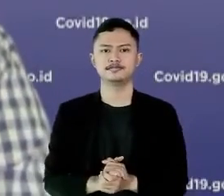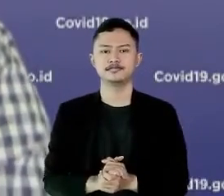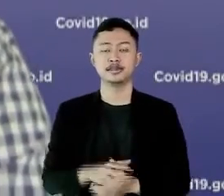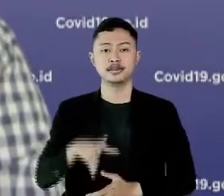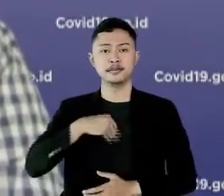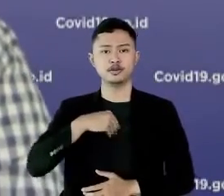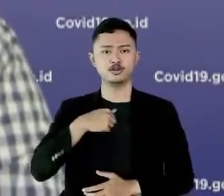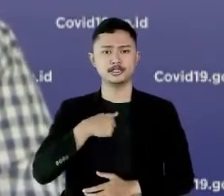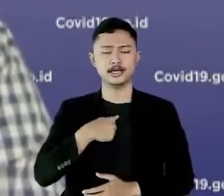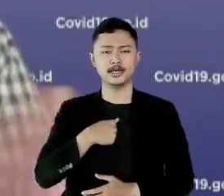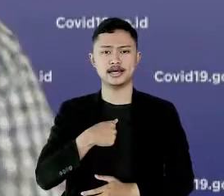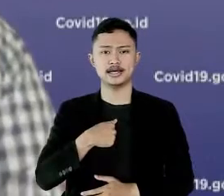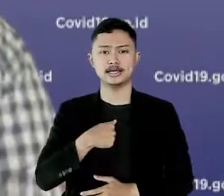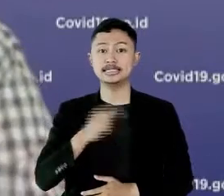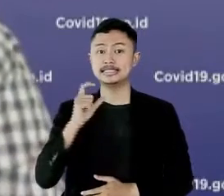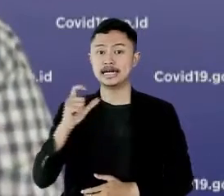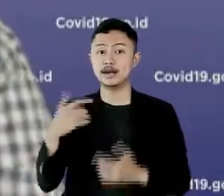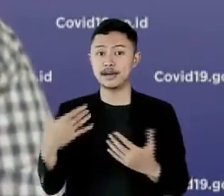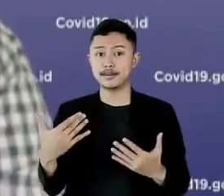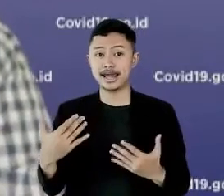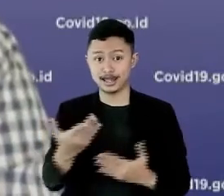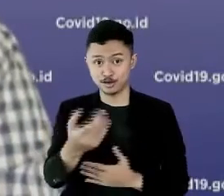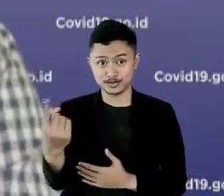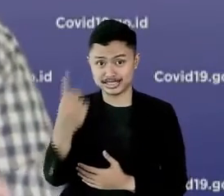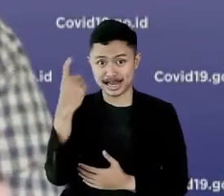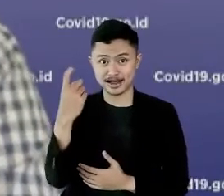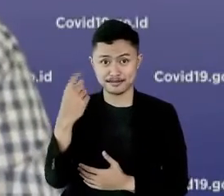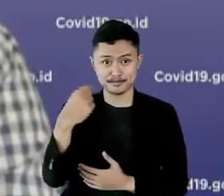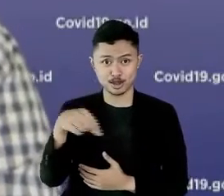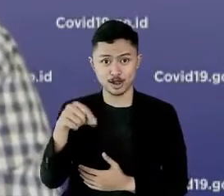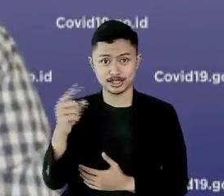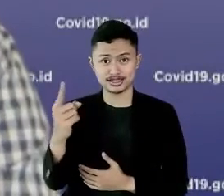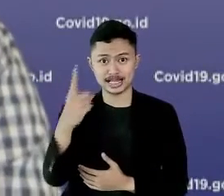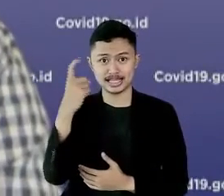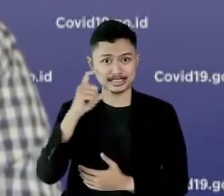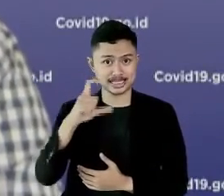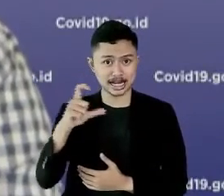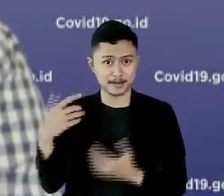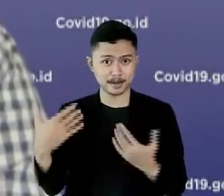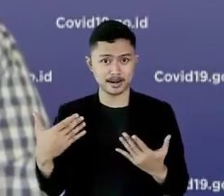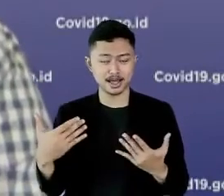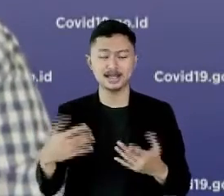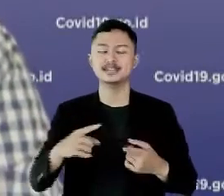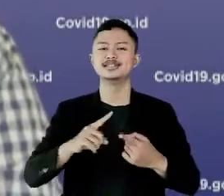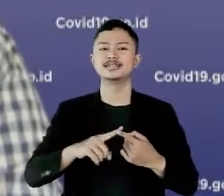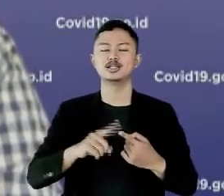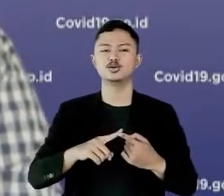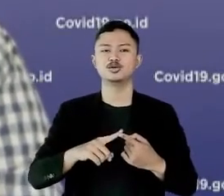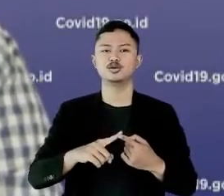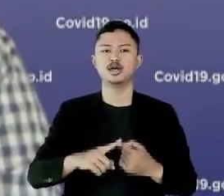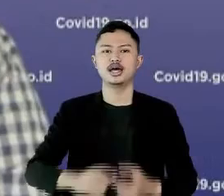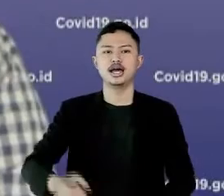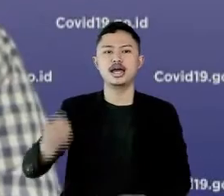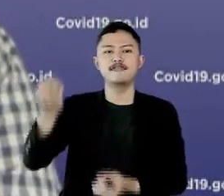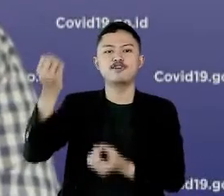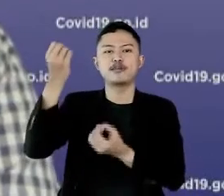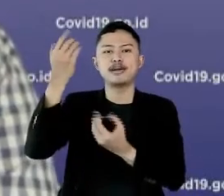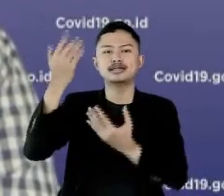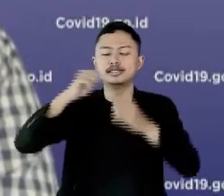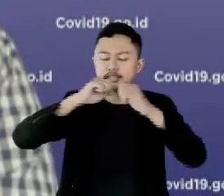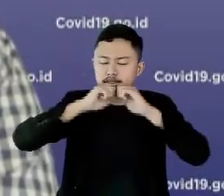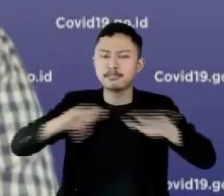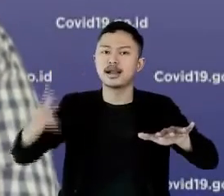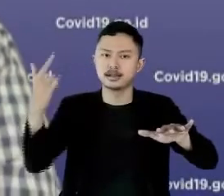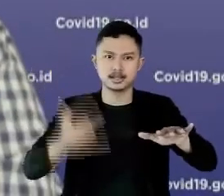saya, dan caranya bagaimana, pertanyaannya kemudian kan caranya bagaimana gitu ya. Pertama tentu saja harus ada pesan yang terus-menerus